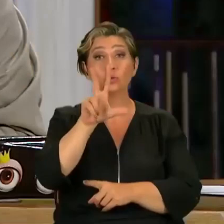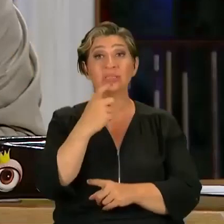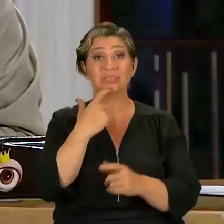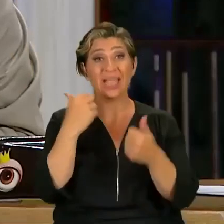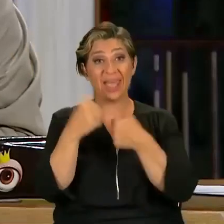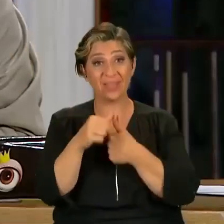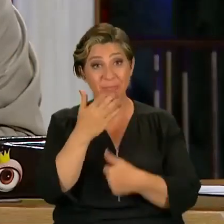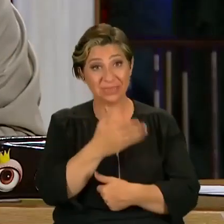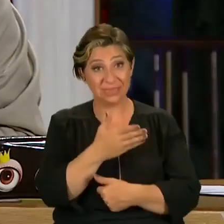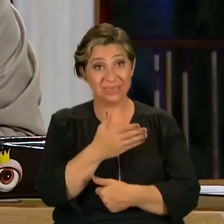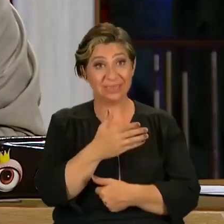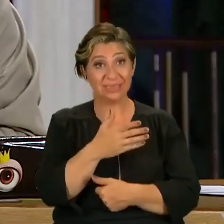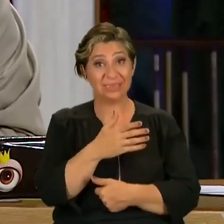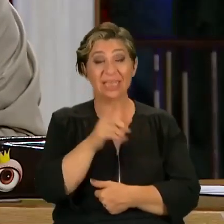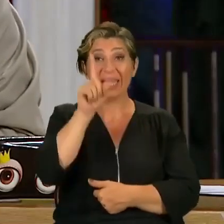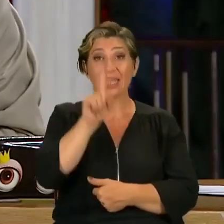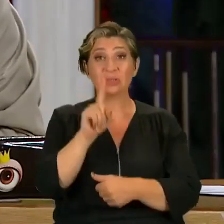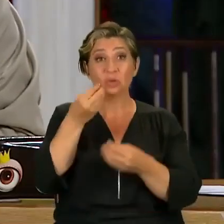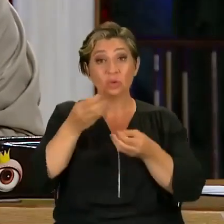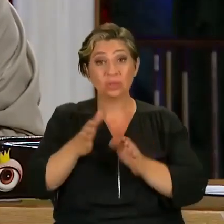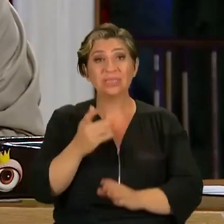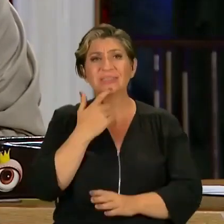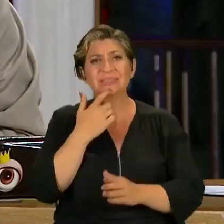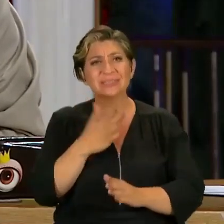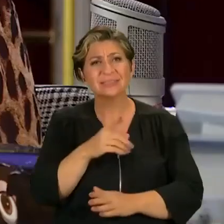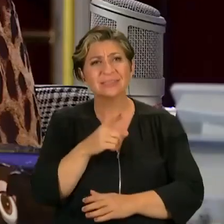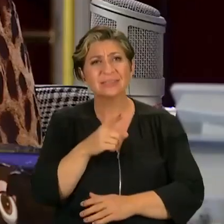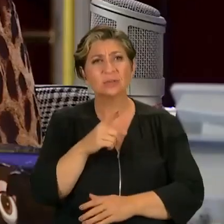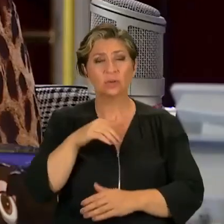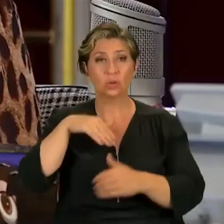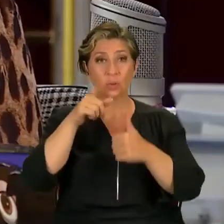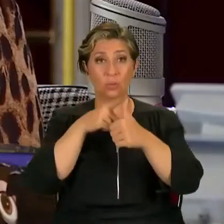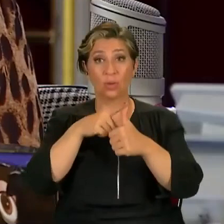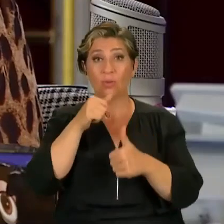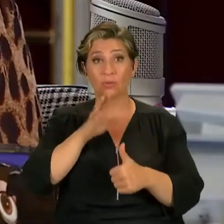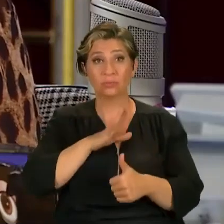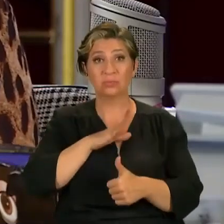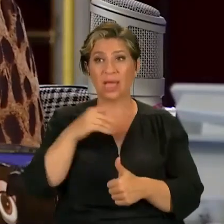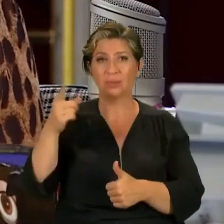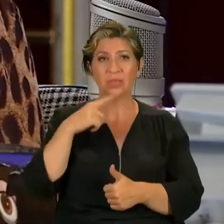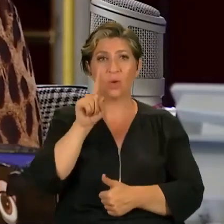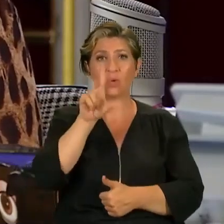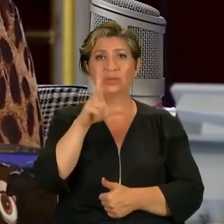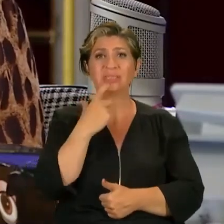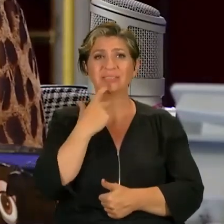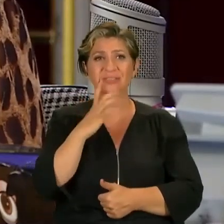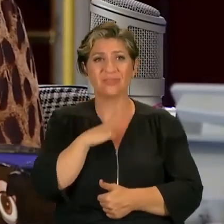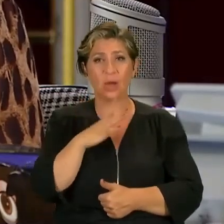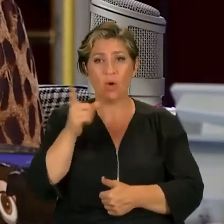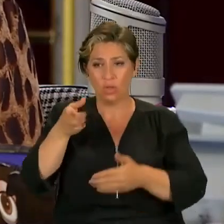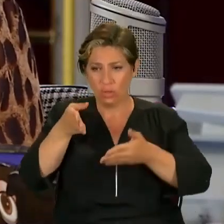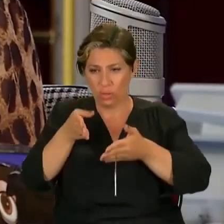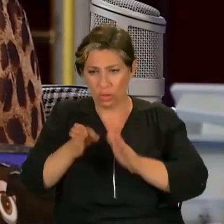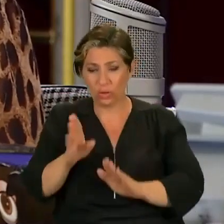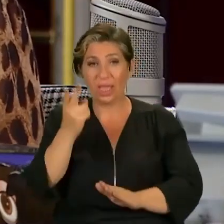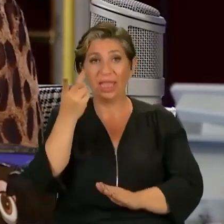yaşında evlenmişsiniz ve ilk çocuğunuzu kaç yaşında doğurdunuz? Büyük oğlumla aramızda zaten tam 13 yaş var. O